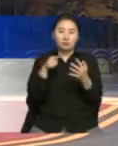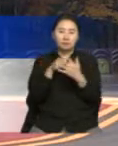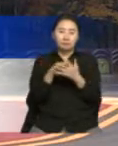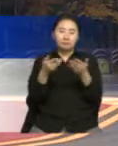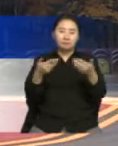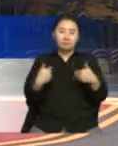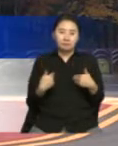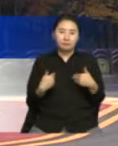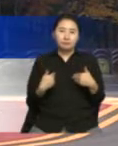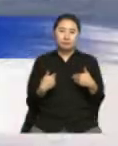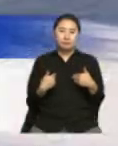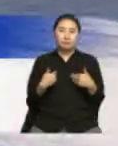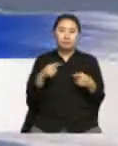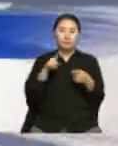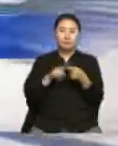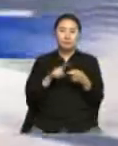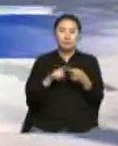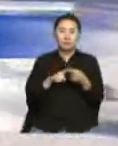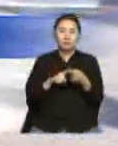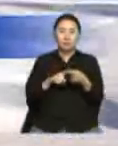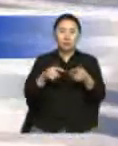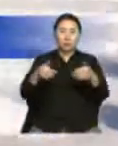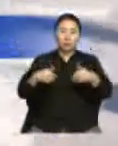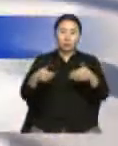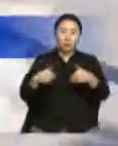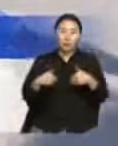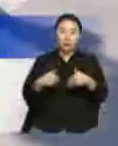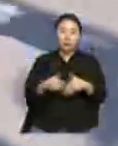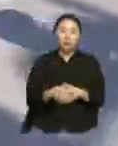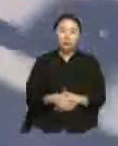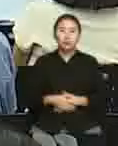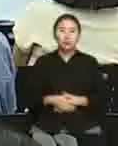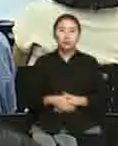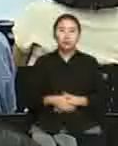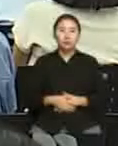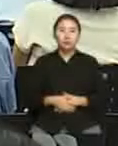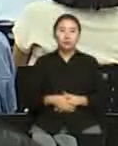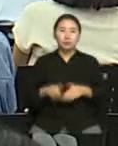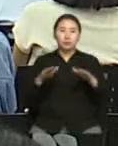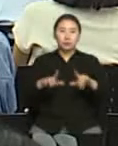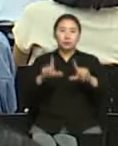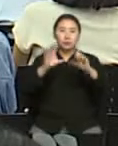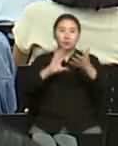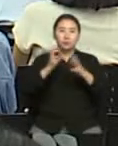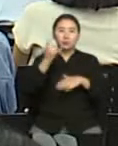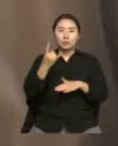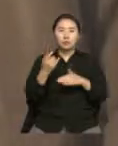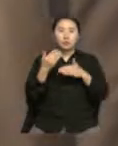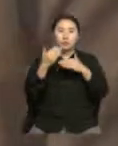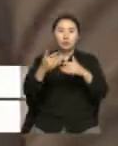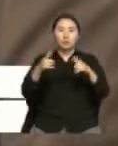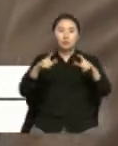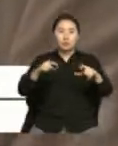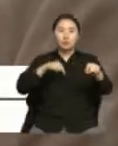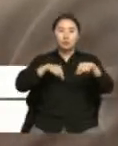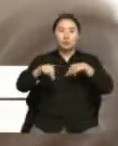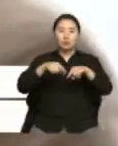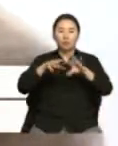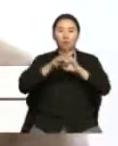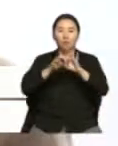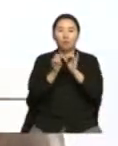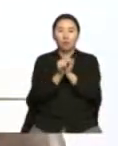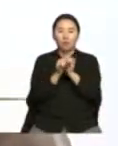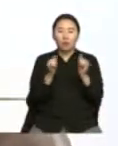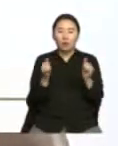좀 해주시고 그거에 대해서 수용을 좀 해주셨으면 하는 바. 한편 이날 간담회를 진행한 지역 정치권